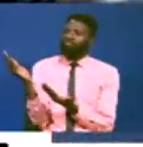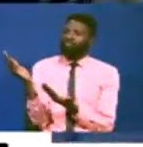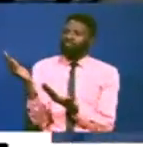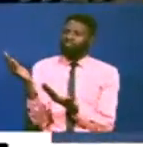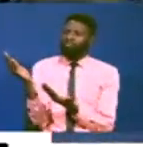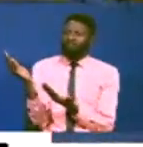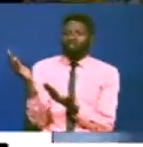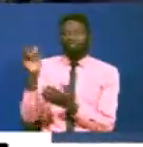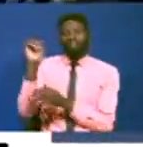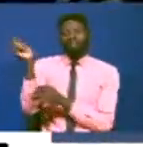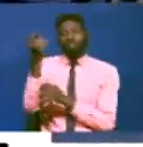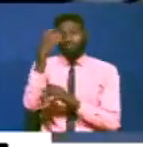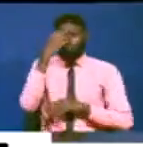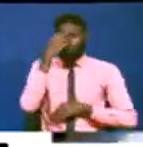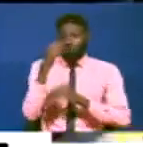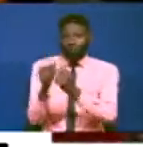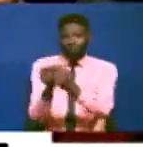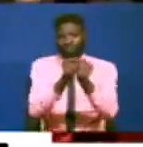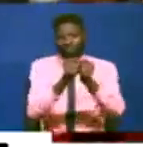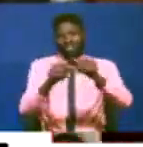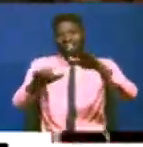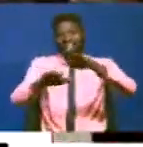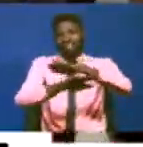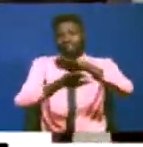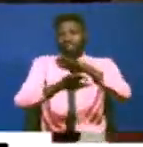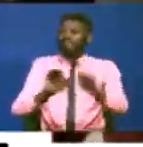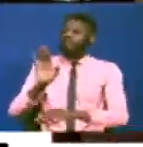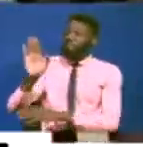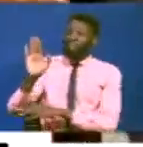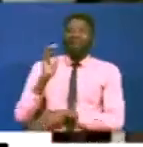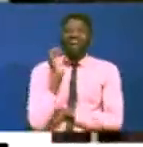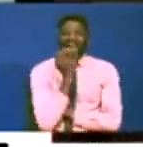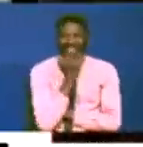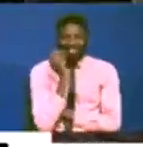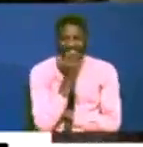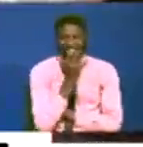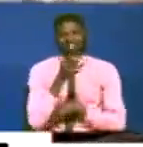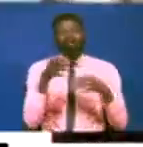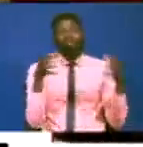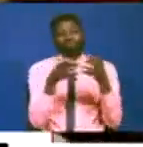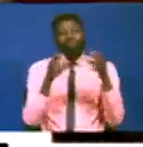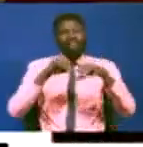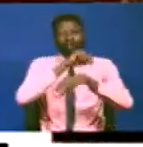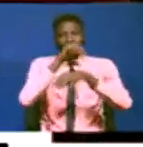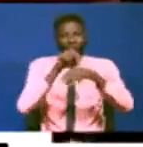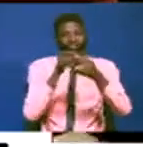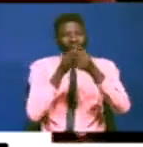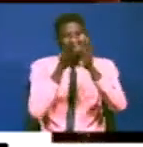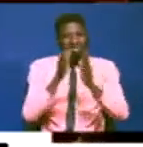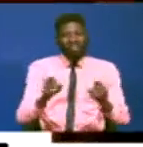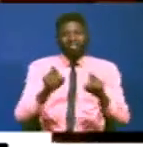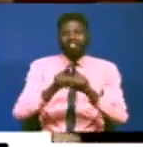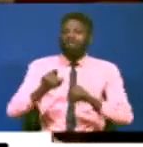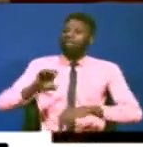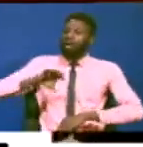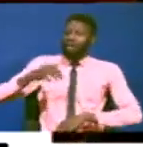Rais William Ruto akiandamana na naibu rais Rigathi Gachagua na kundi la viongozi kutoka bunge la kitaifa na kaunti ya Nairobi alihudhuria ibada ya